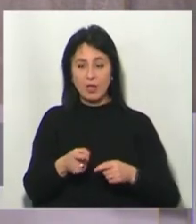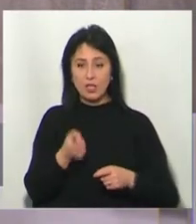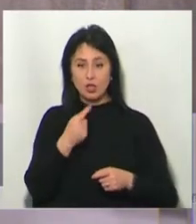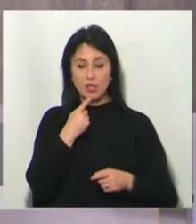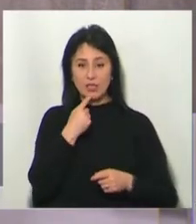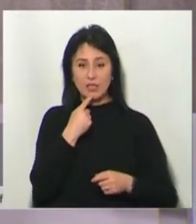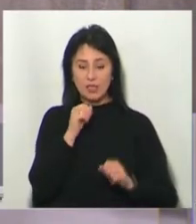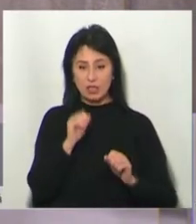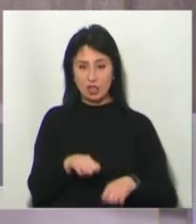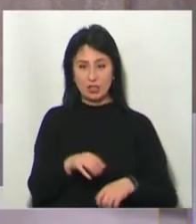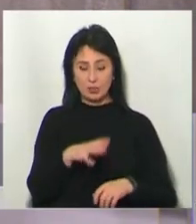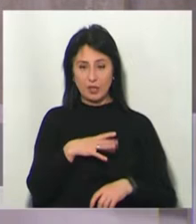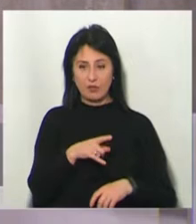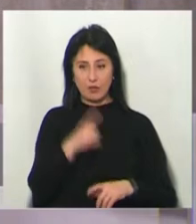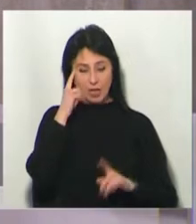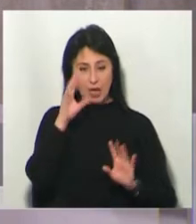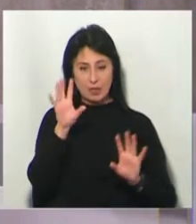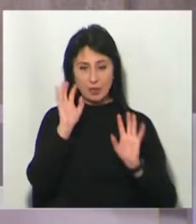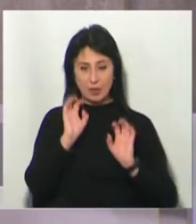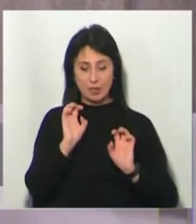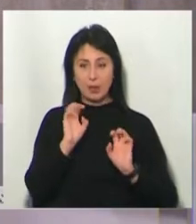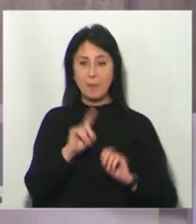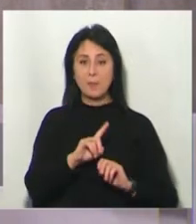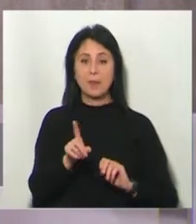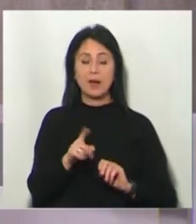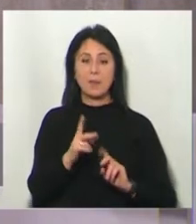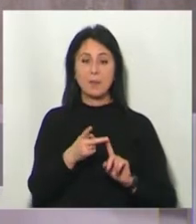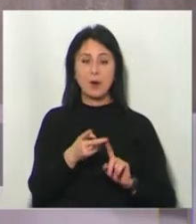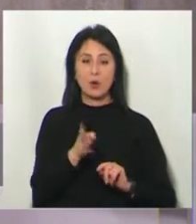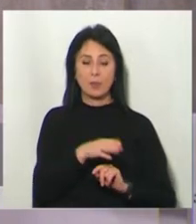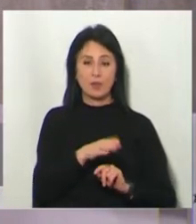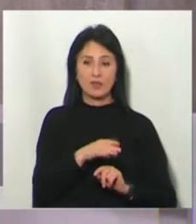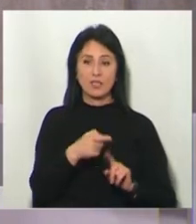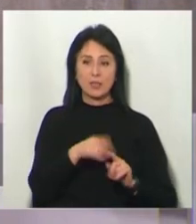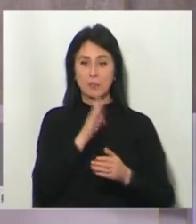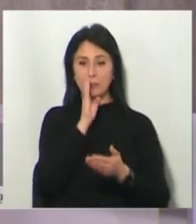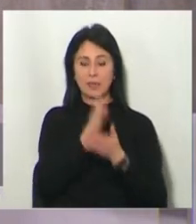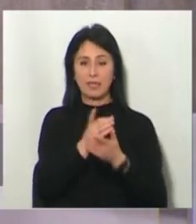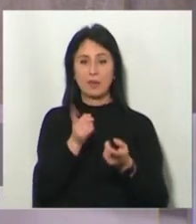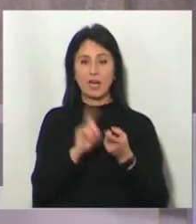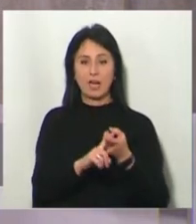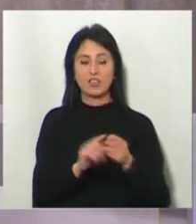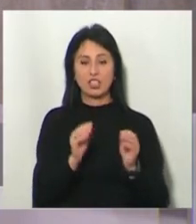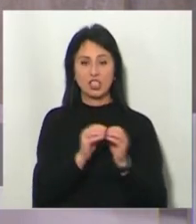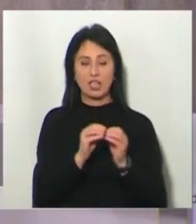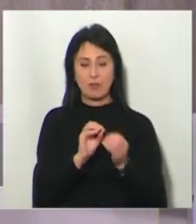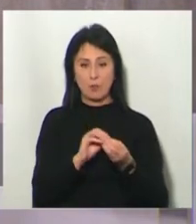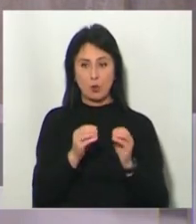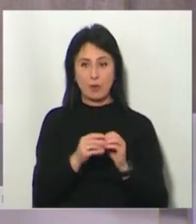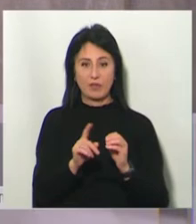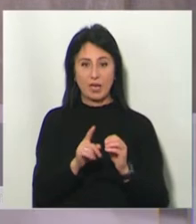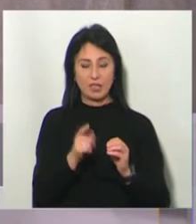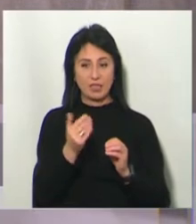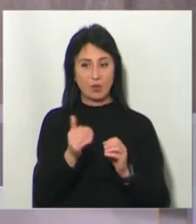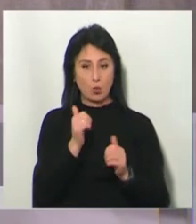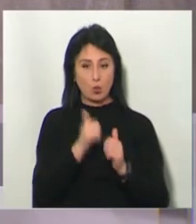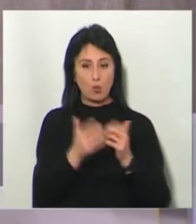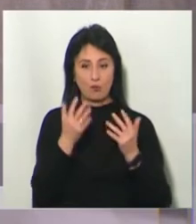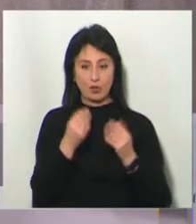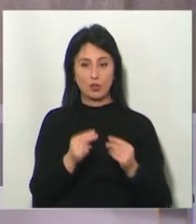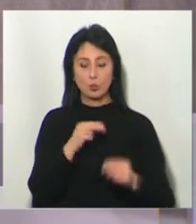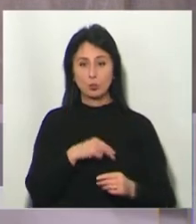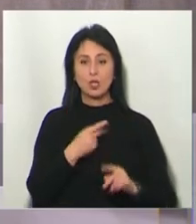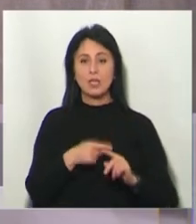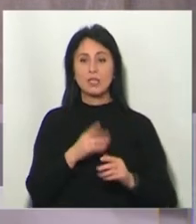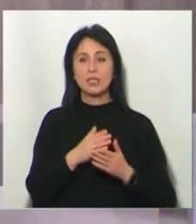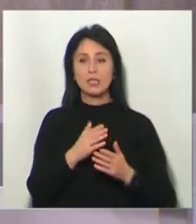ცოტა ძნელი შეიძლება იყოს ახსაქმელად, მაგრამ მეორე მხრივ ეს პირდაპირ კავშირშია იგივე პრობლემებთან, რაზედაც თქვენ ყოველდღიურად